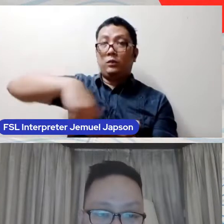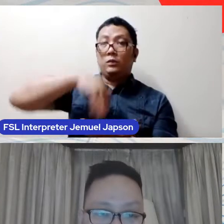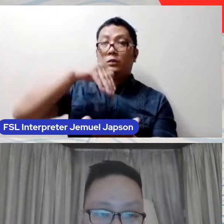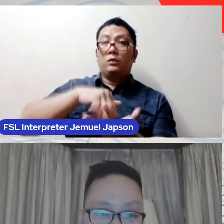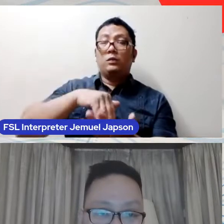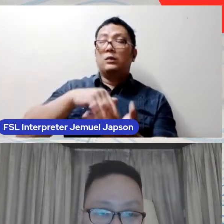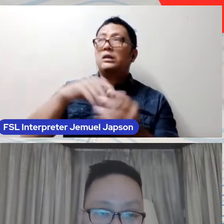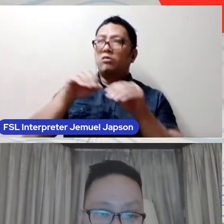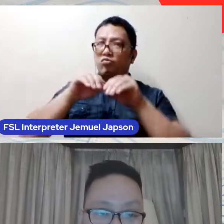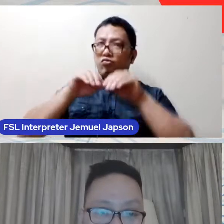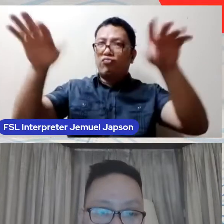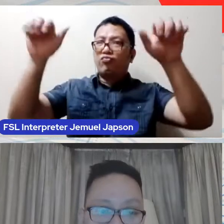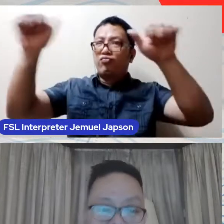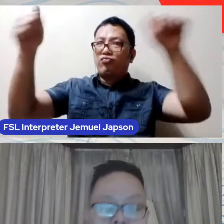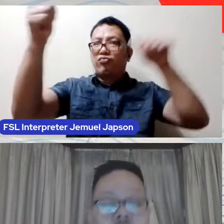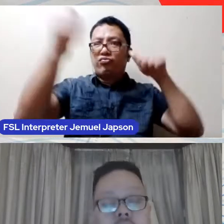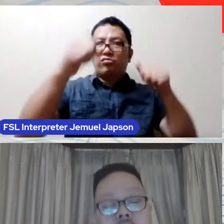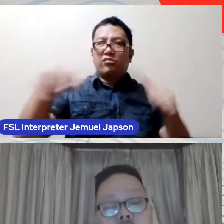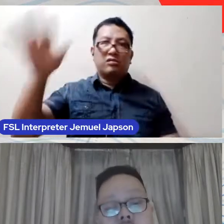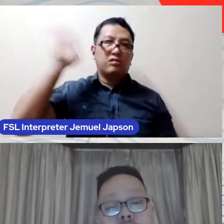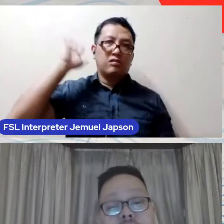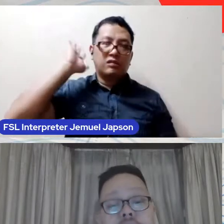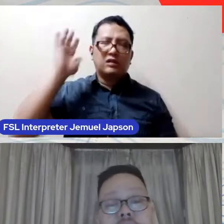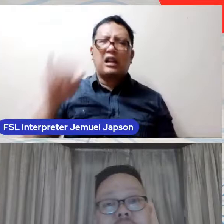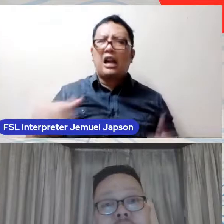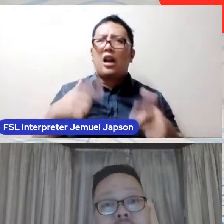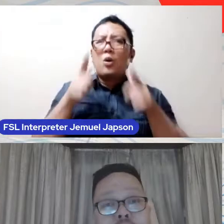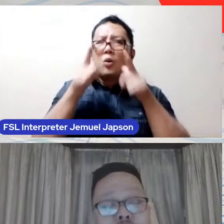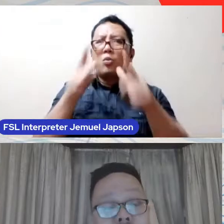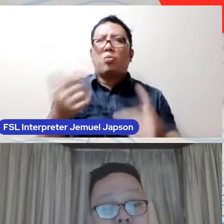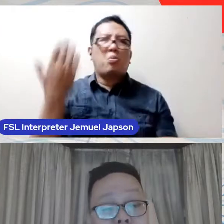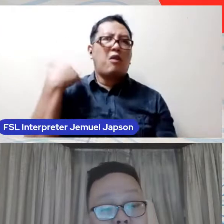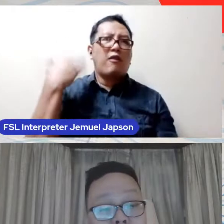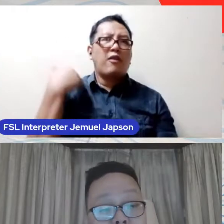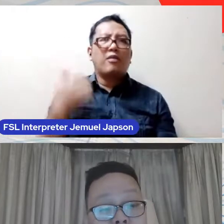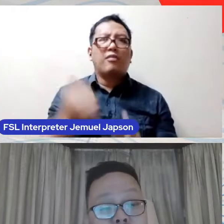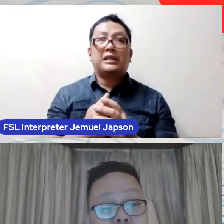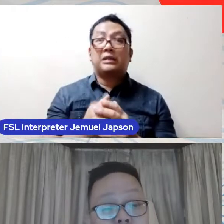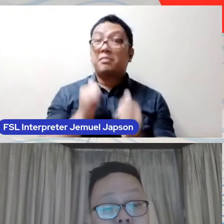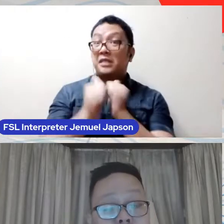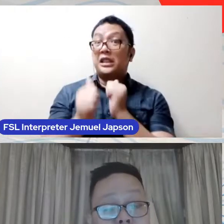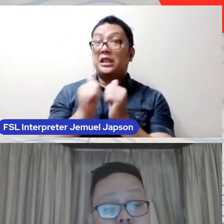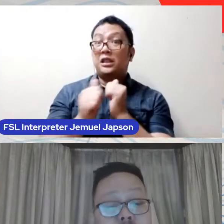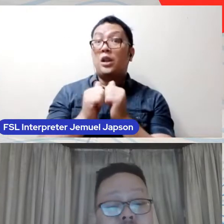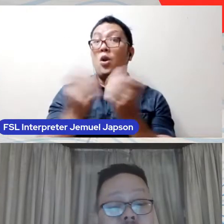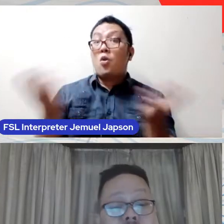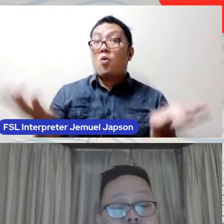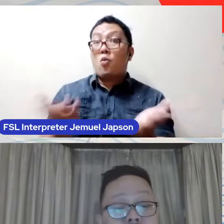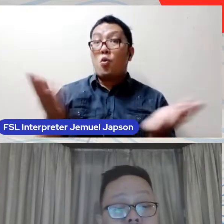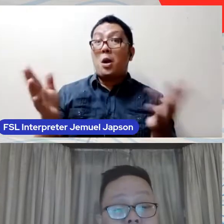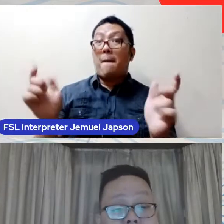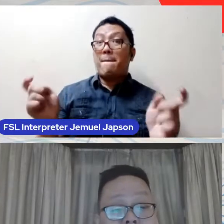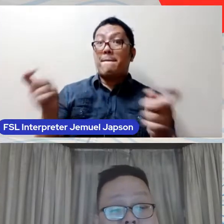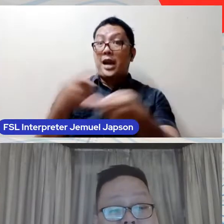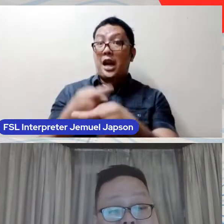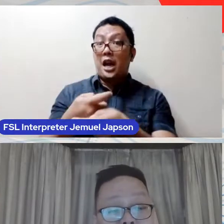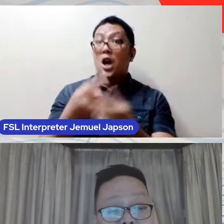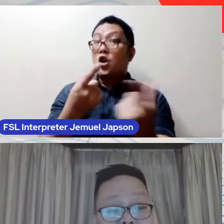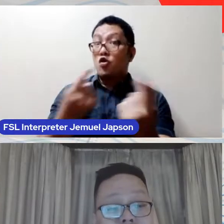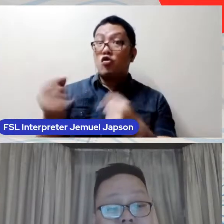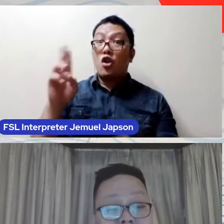this mean? How did it look like on the ground? Ibig sabihin, kung saan yung ballot box, doon ka gagawa ng